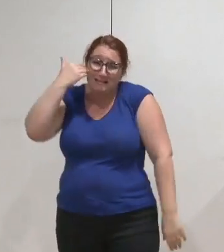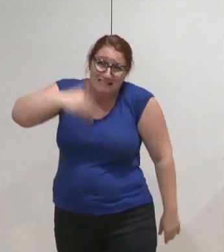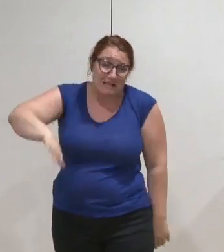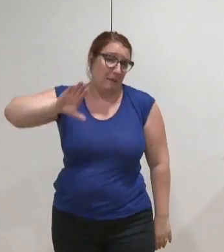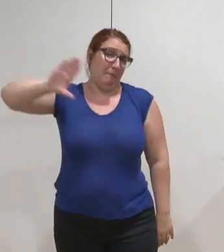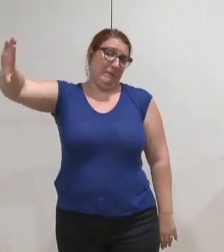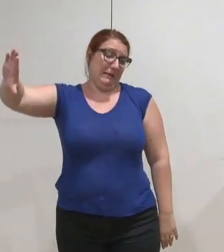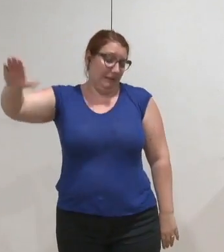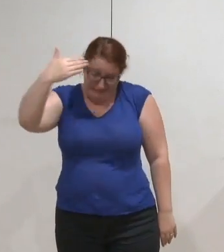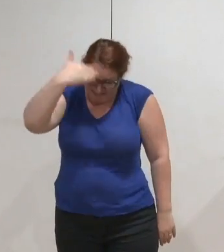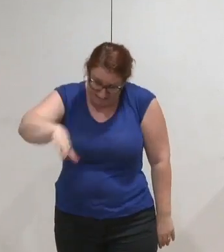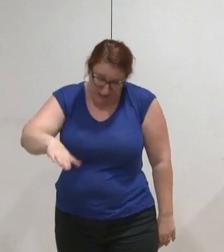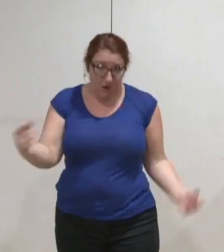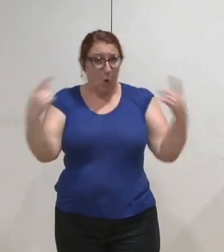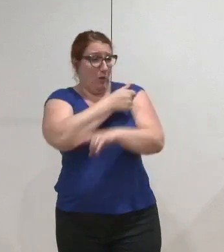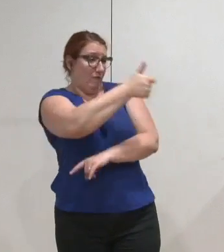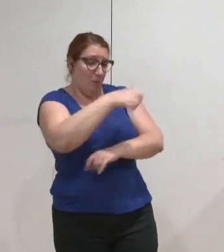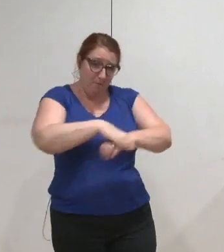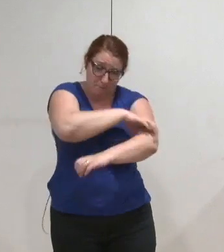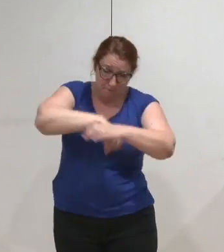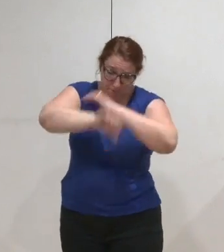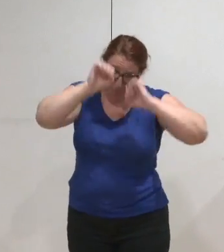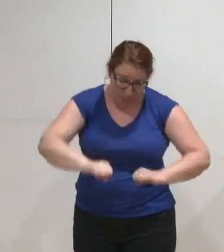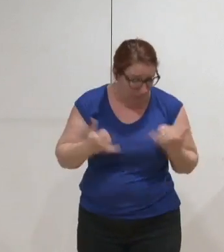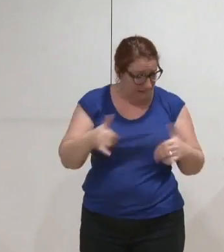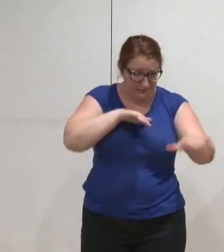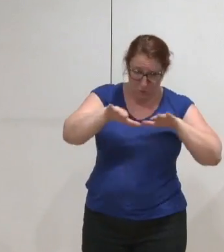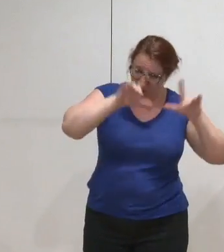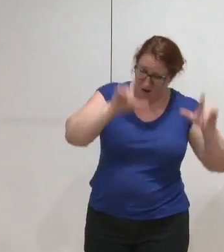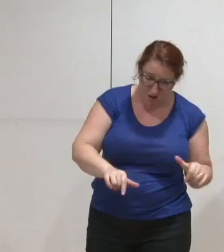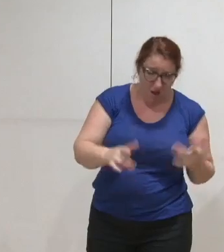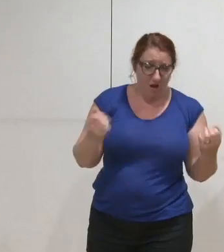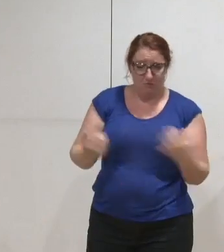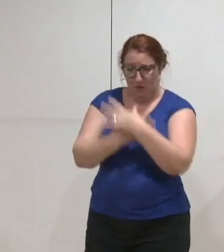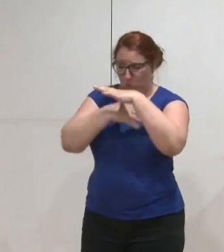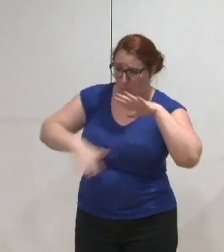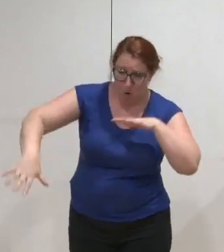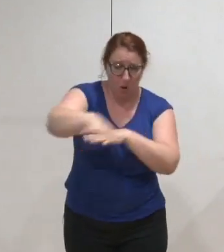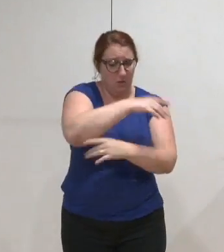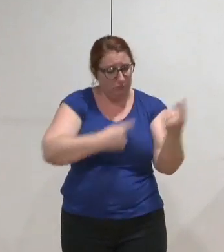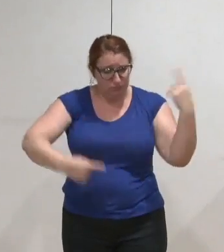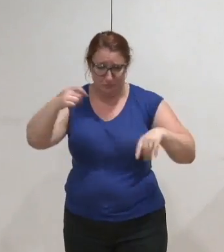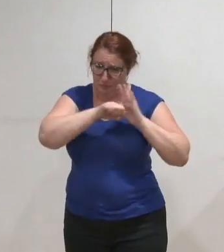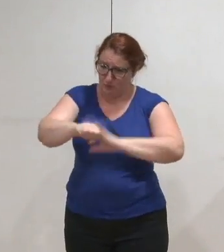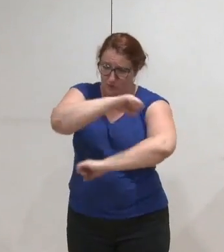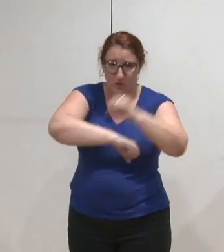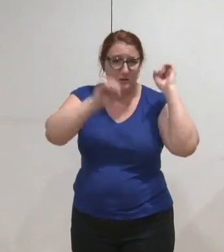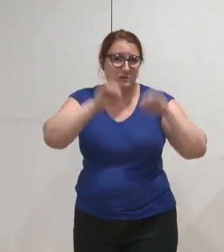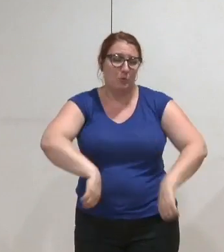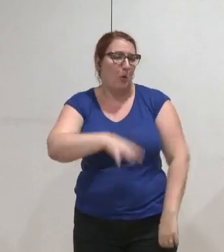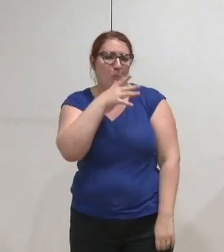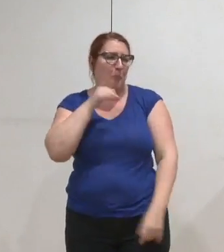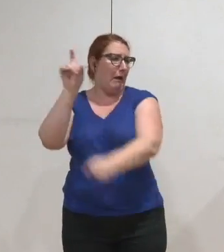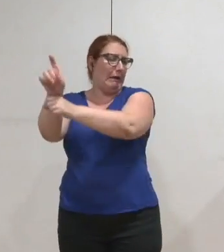alors même que vous aviez les moyens d'en faire vous ici sur le territoire métropolitain une priorité il y a là une